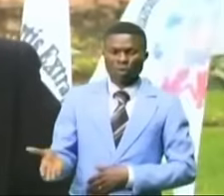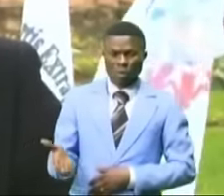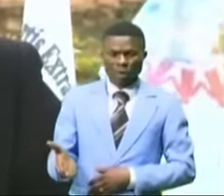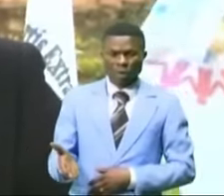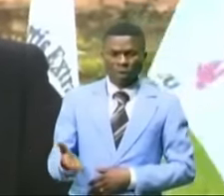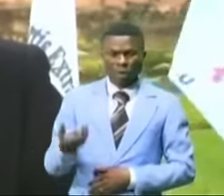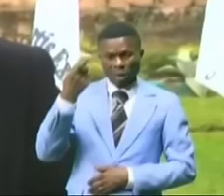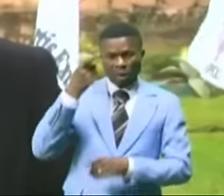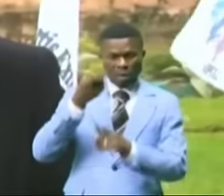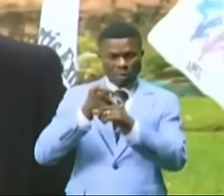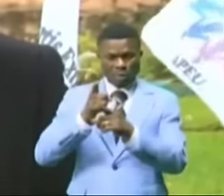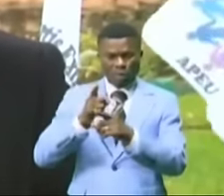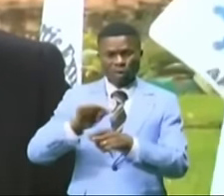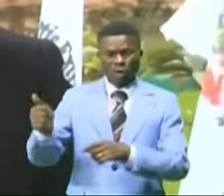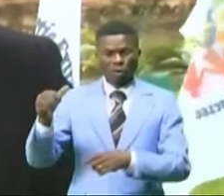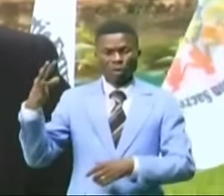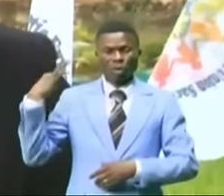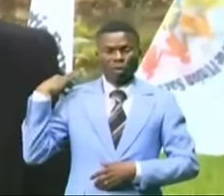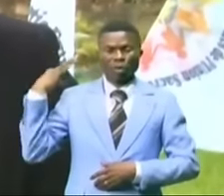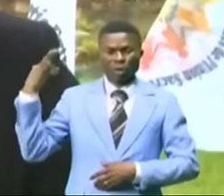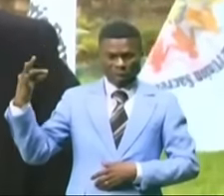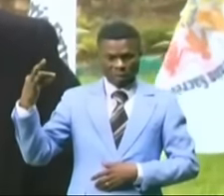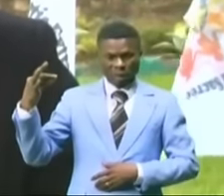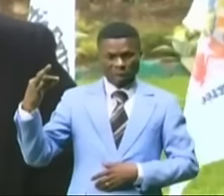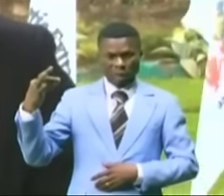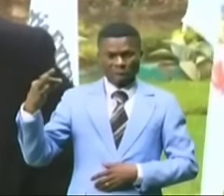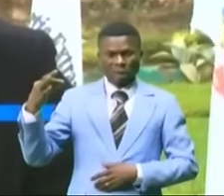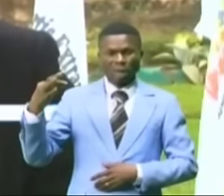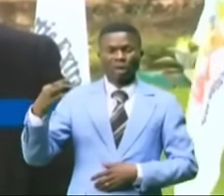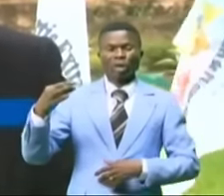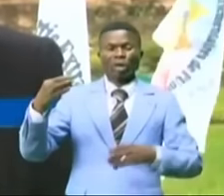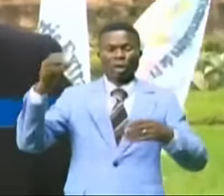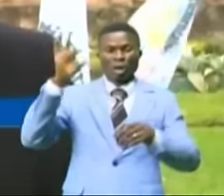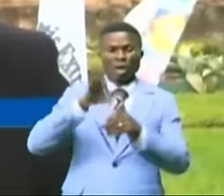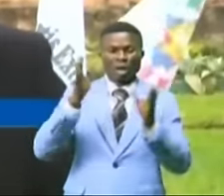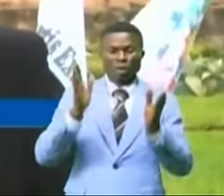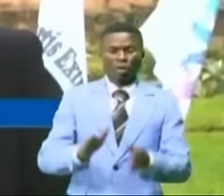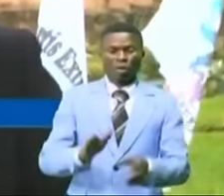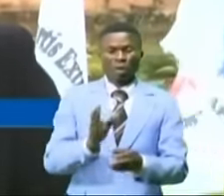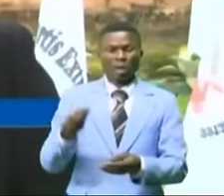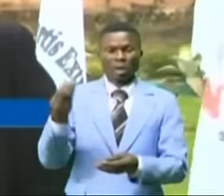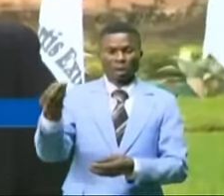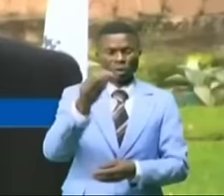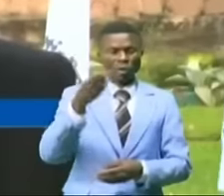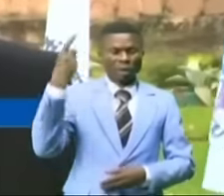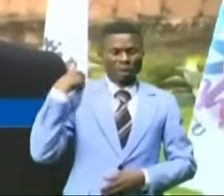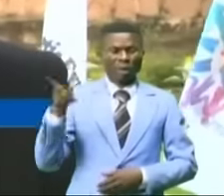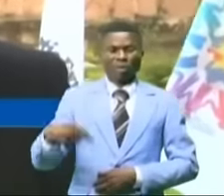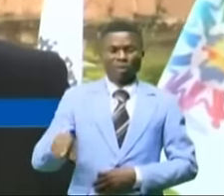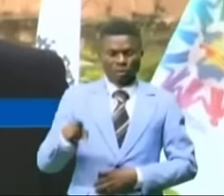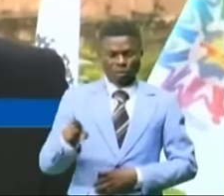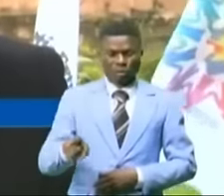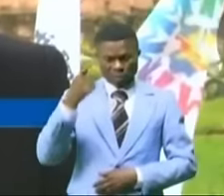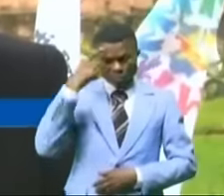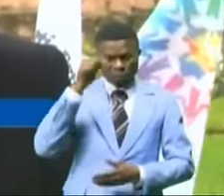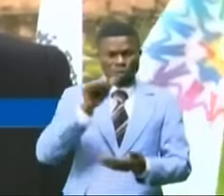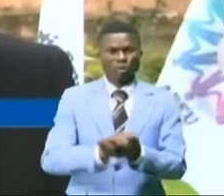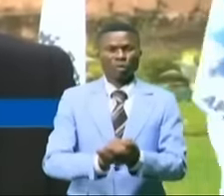la part de certains candidats auprès des grands électeurs que sont les députés provinciaux. À cet